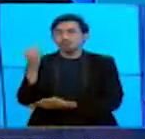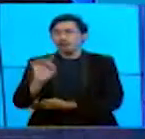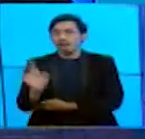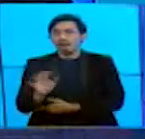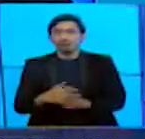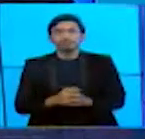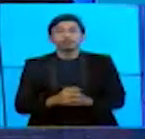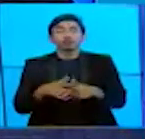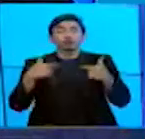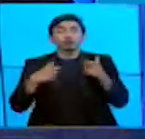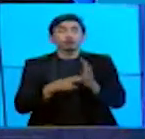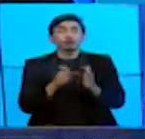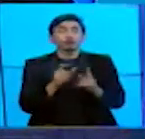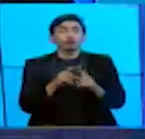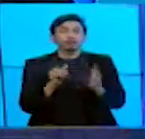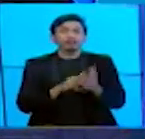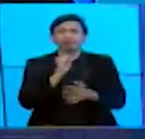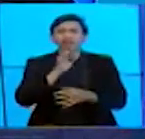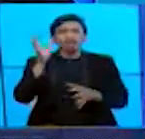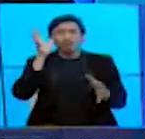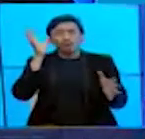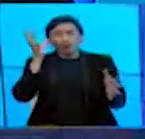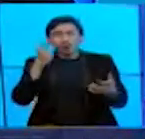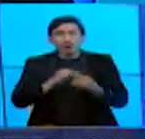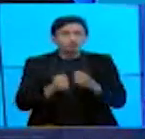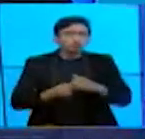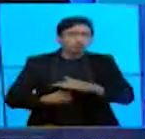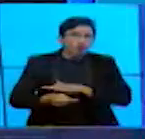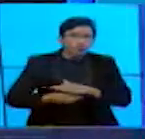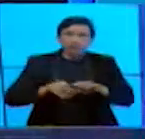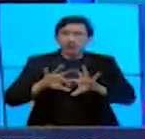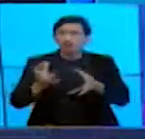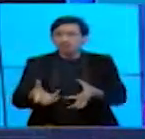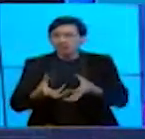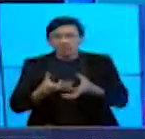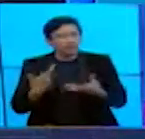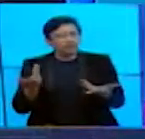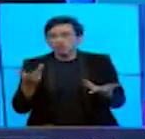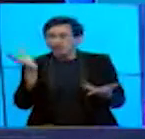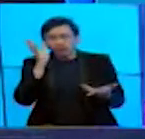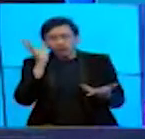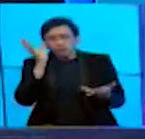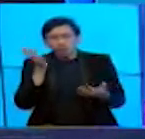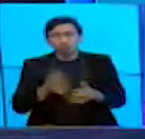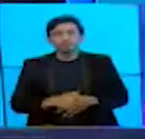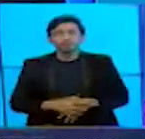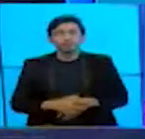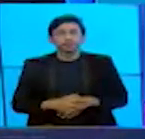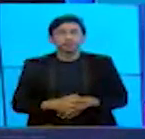dua tersangka lainnya. Gubernur Nurdin Abdullah mengaku tidak tahu menahu dengan kasus suap dan gratifikasi yang